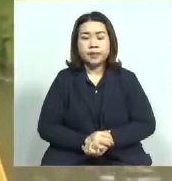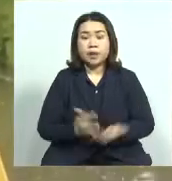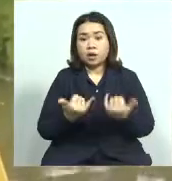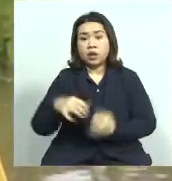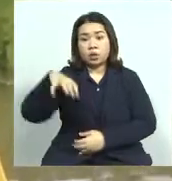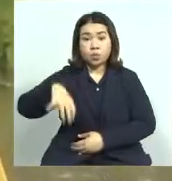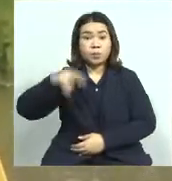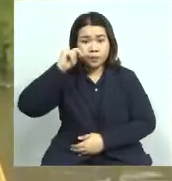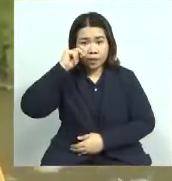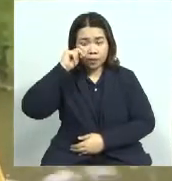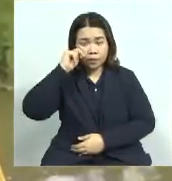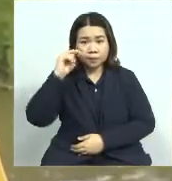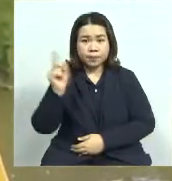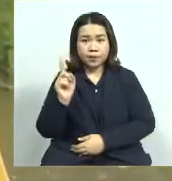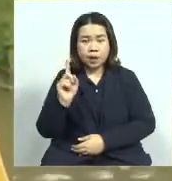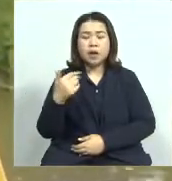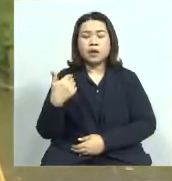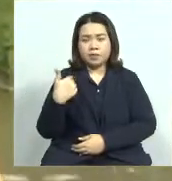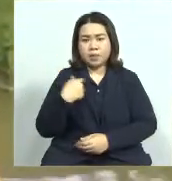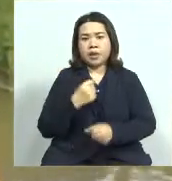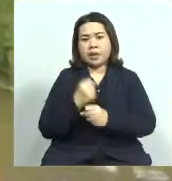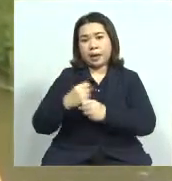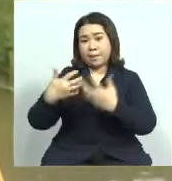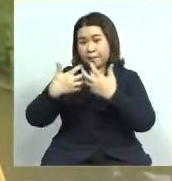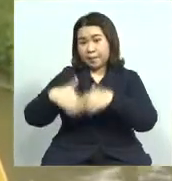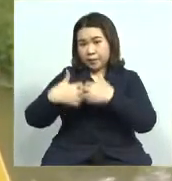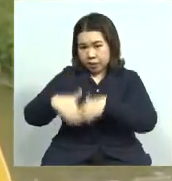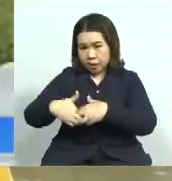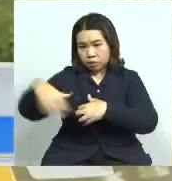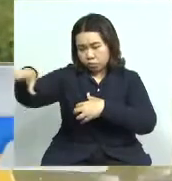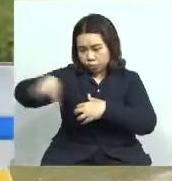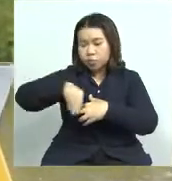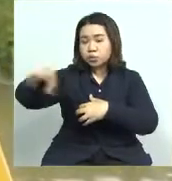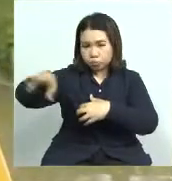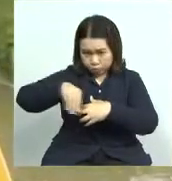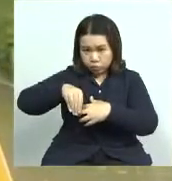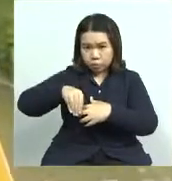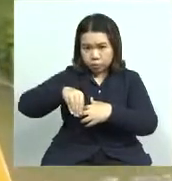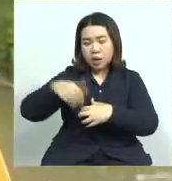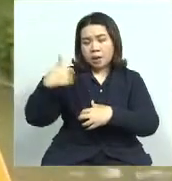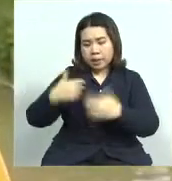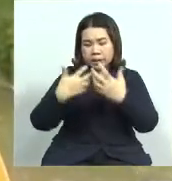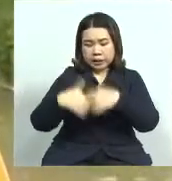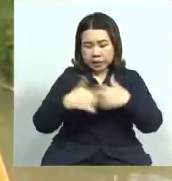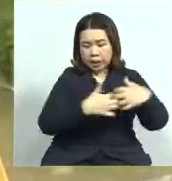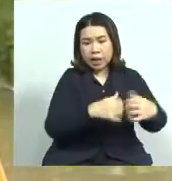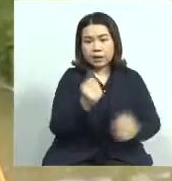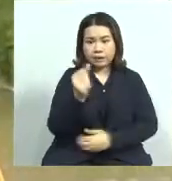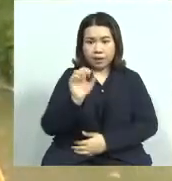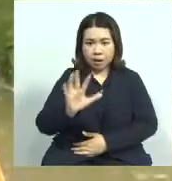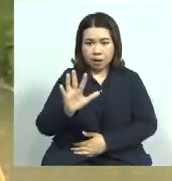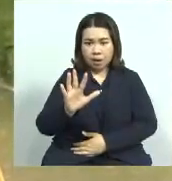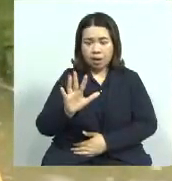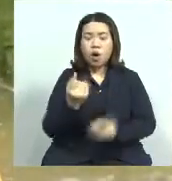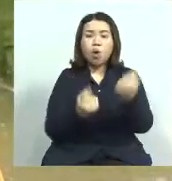มชลประทานก็จะมีการนำเครื่องสูบน้ำลงพื้นที่นะครับ15ตัวนะครับแล้วเอ